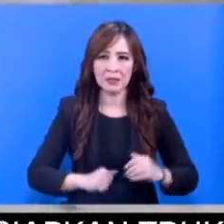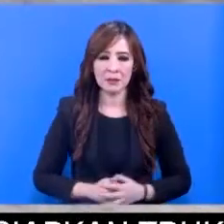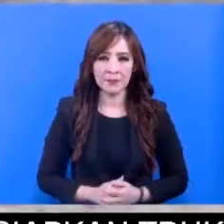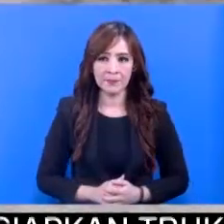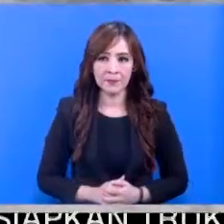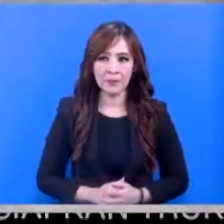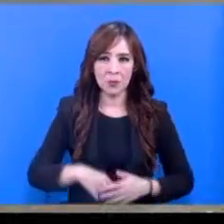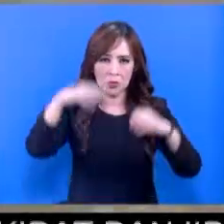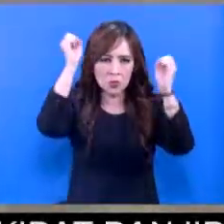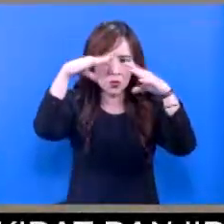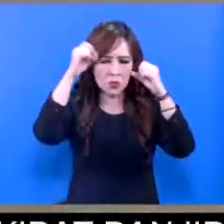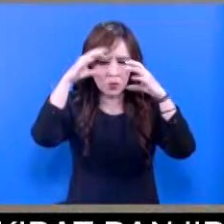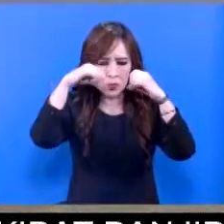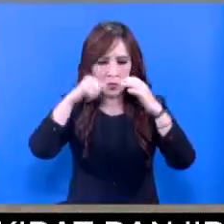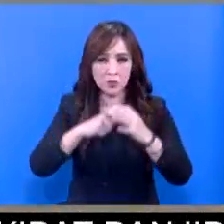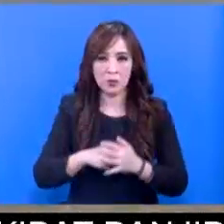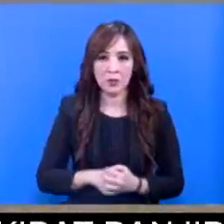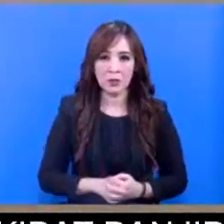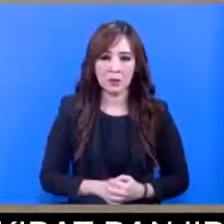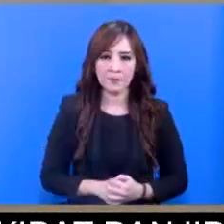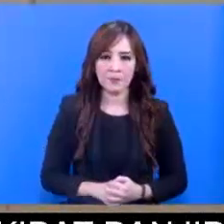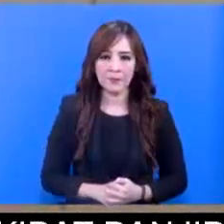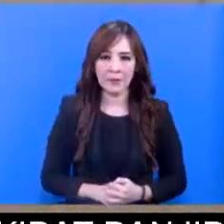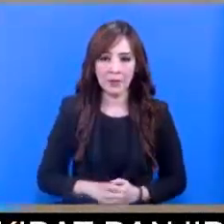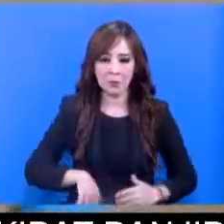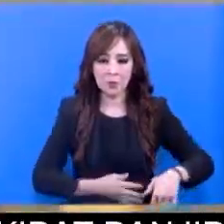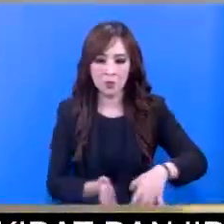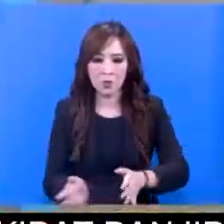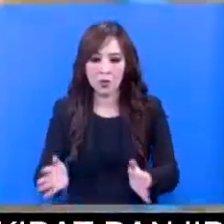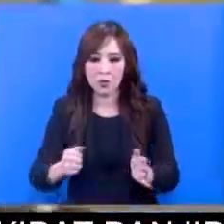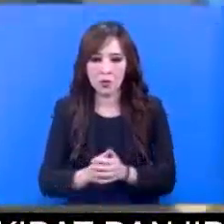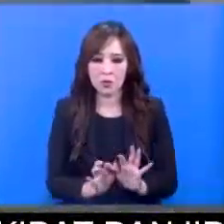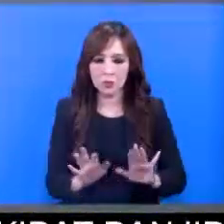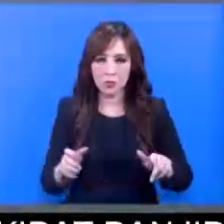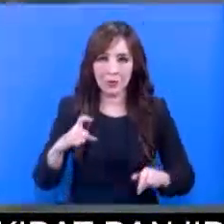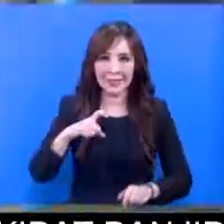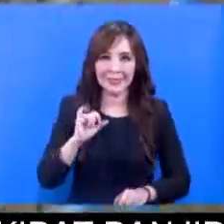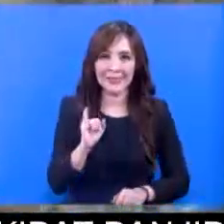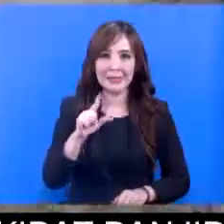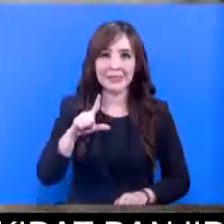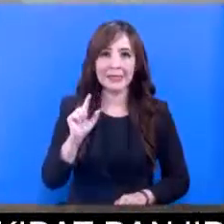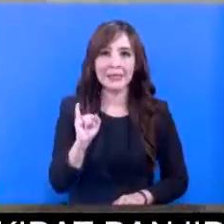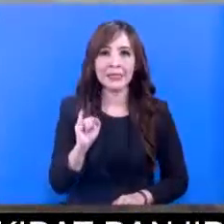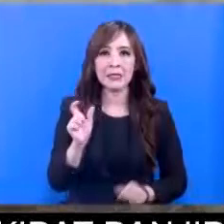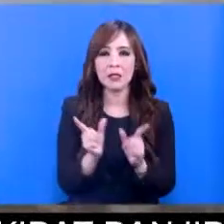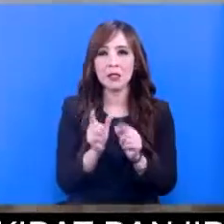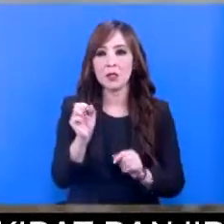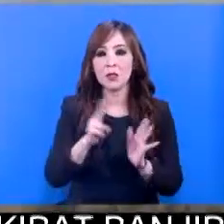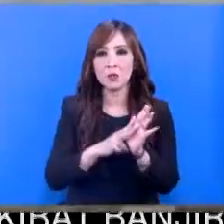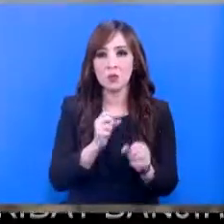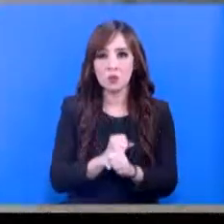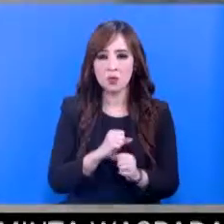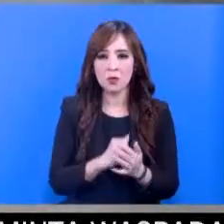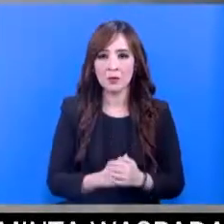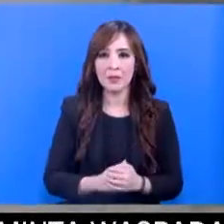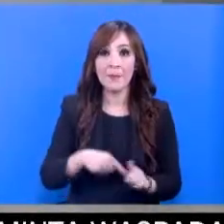Hujan deras sejak Sabtu malam hingga Minggu pagi juga berdampak hulu Sungai Ciliwung meluap. Debit air di Bendung Katulampa Bogor naik 130